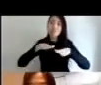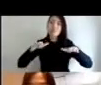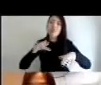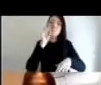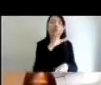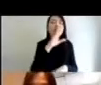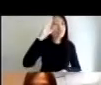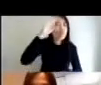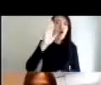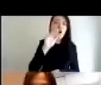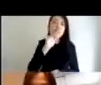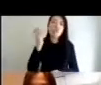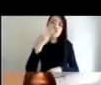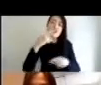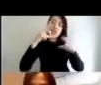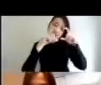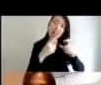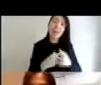咁我哋